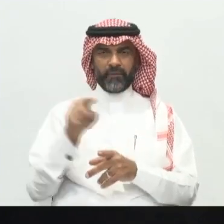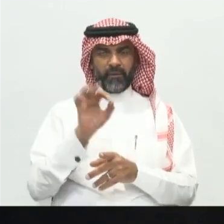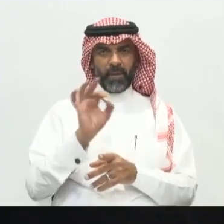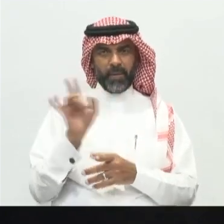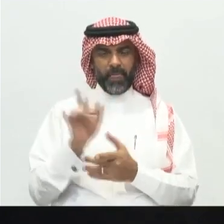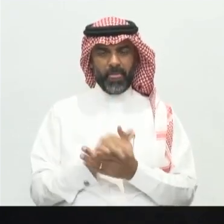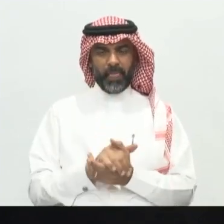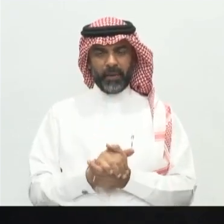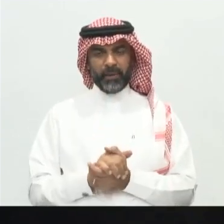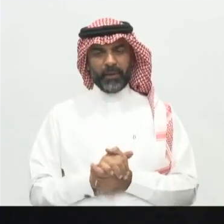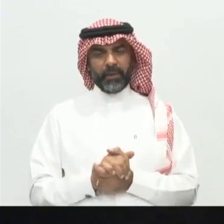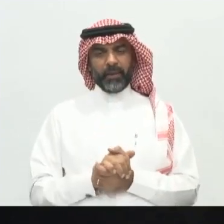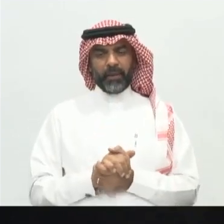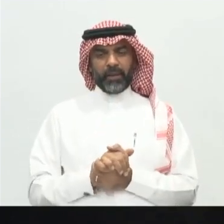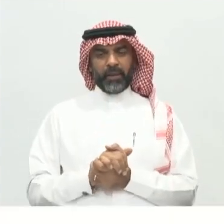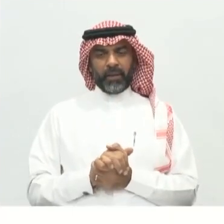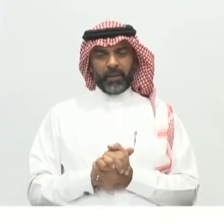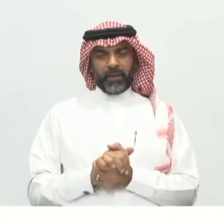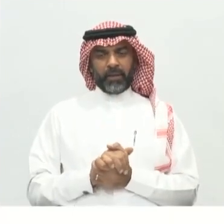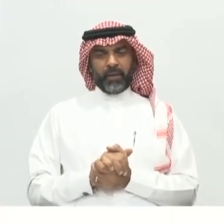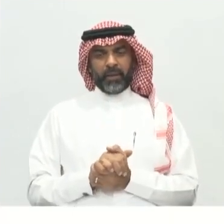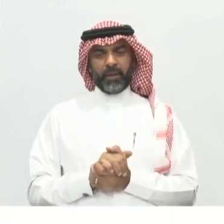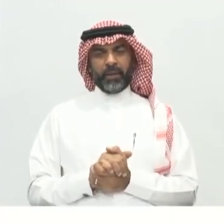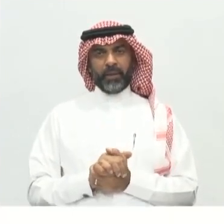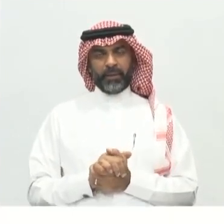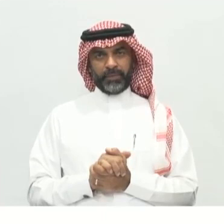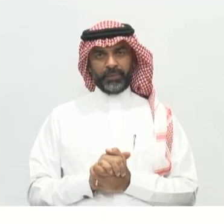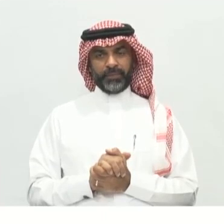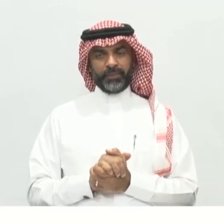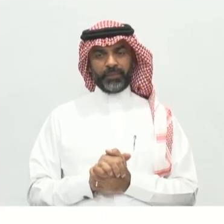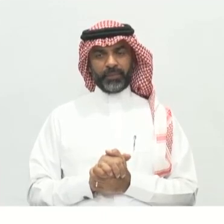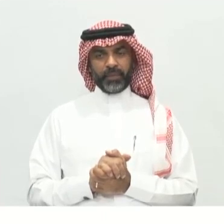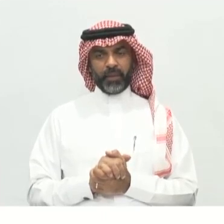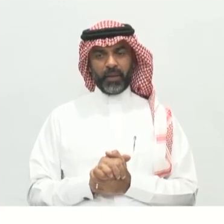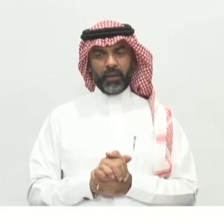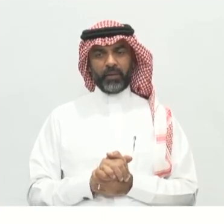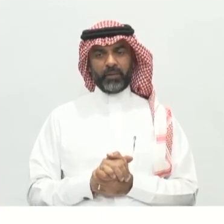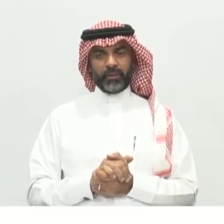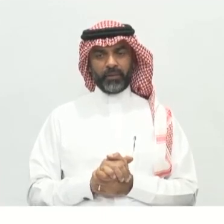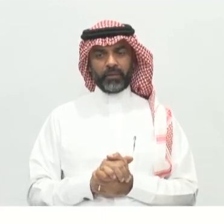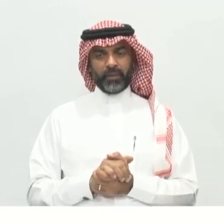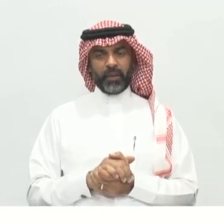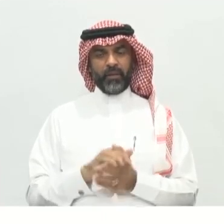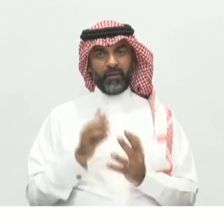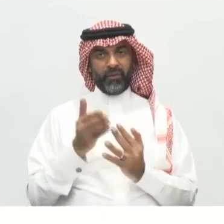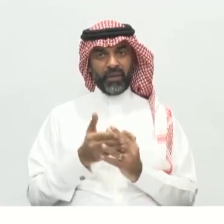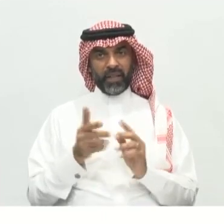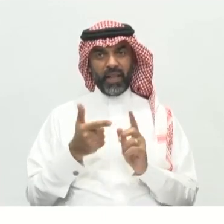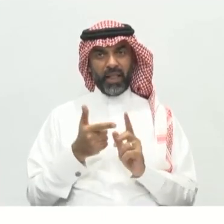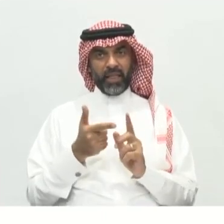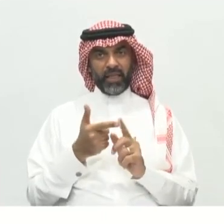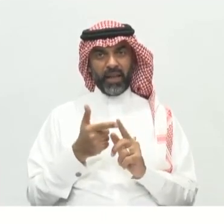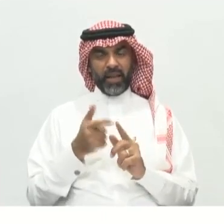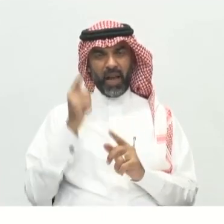هياكل البيانات في دروس سابقه في الفصل الدراسي الثاني تعرفنا في الفصل الدراسي او في